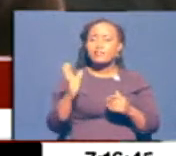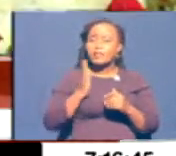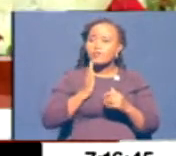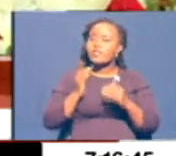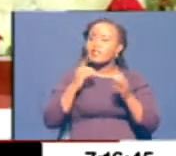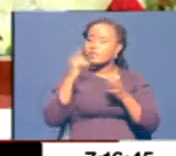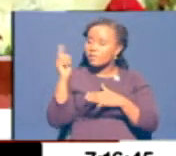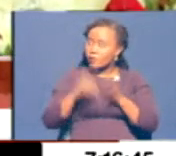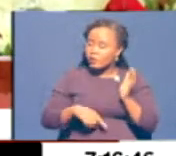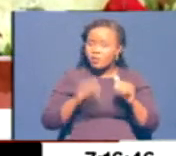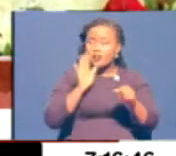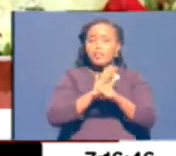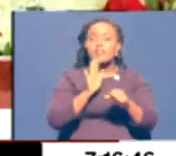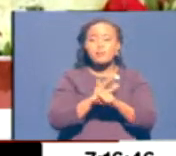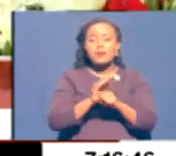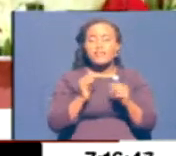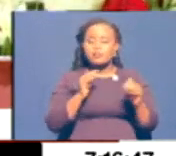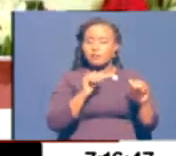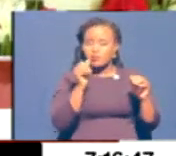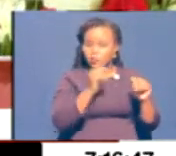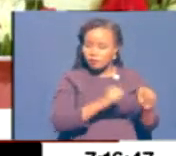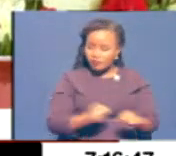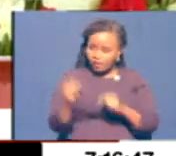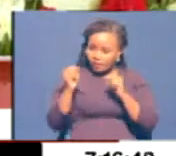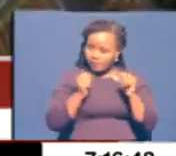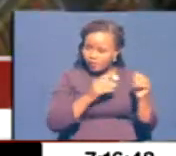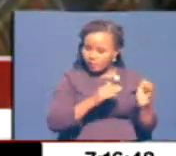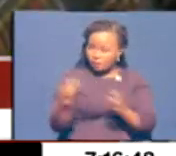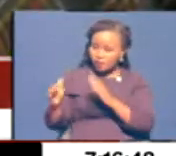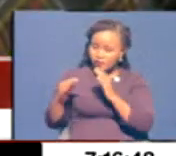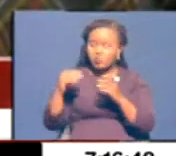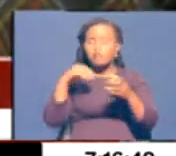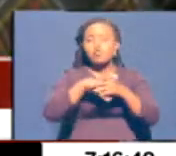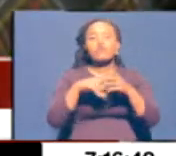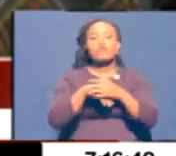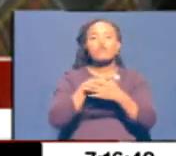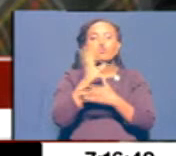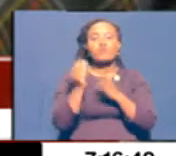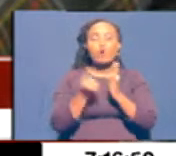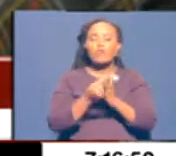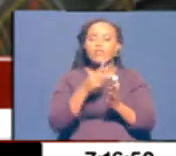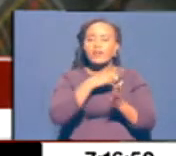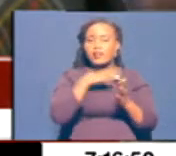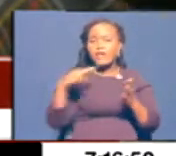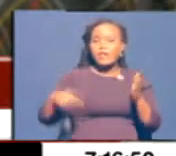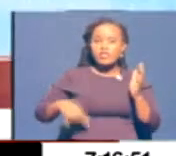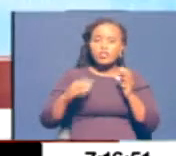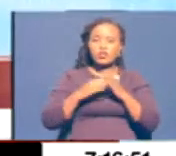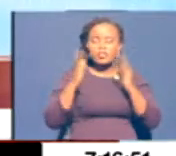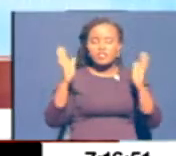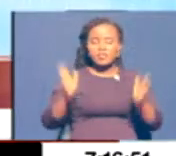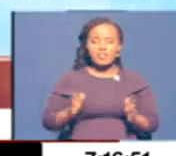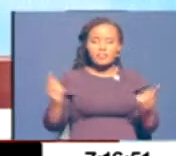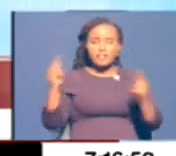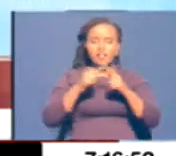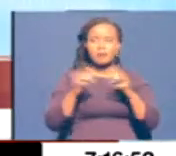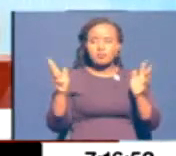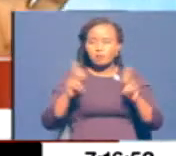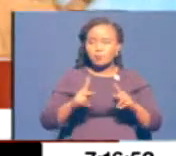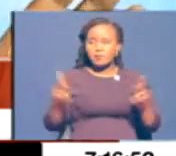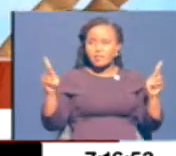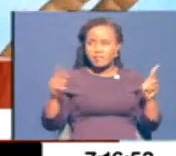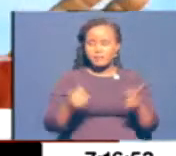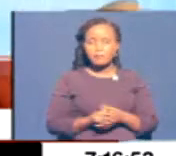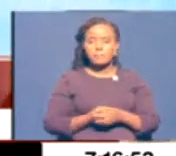hatua zitakazochukuliwa kuepusha ghasia hizo ni kushirikishwa kwa mashirika ya kidini katika mipango ya udumishaji amani. So where you